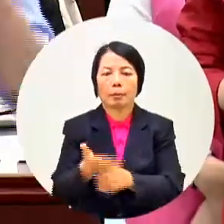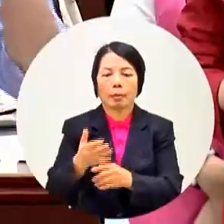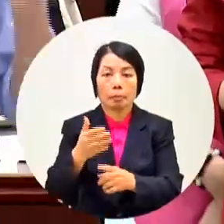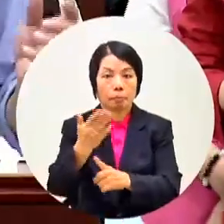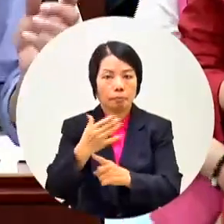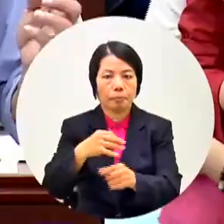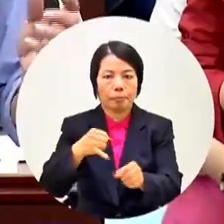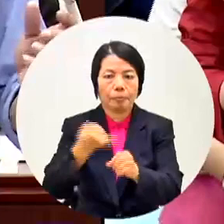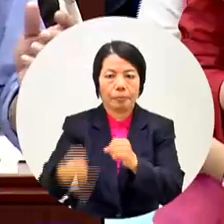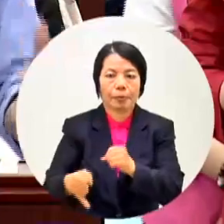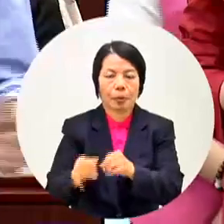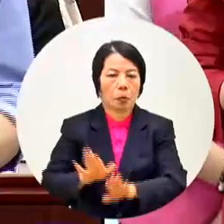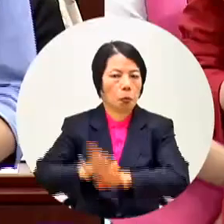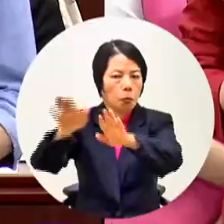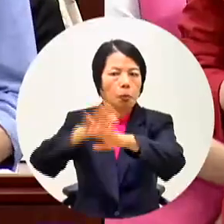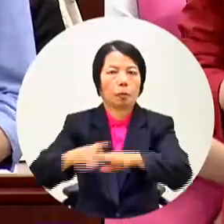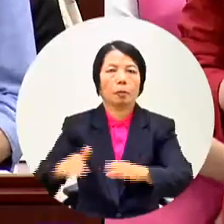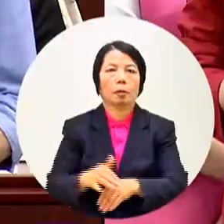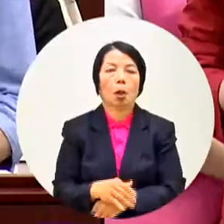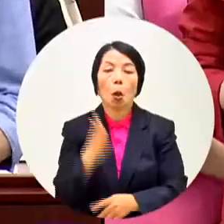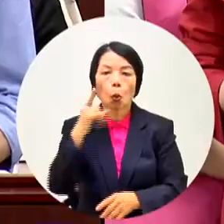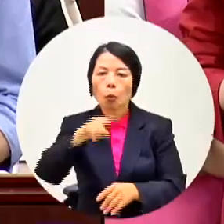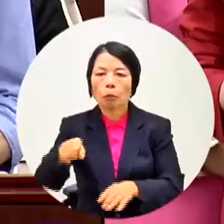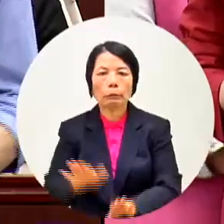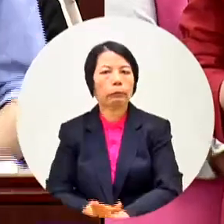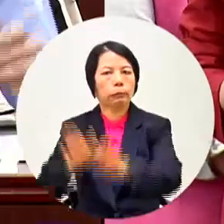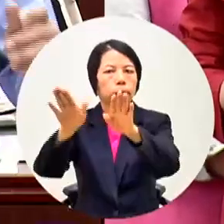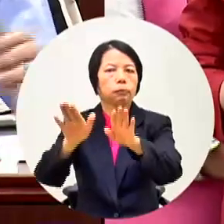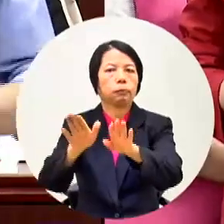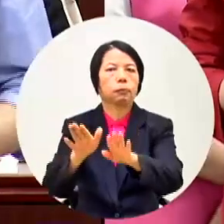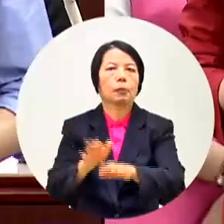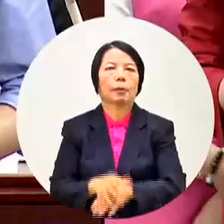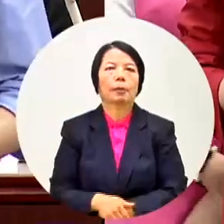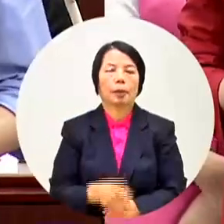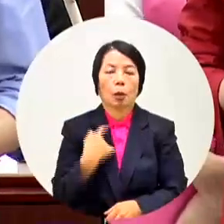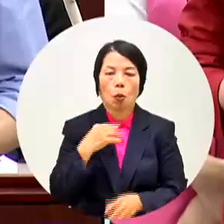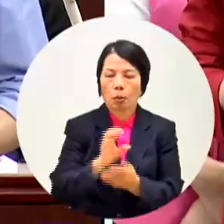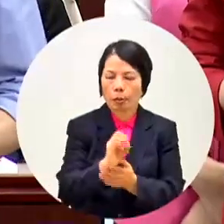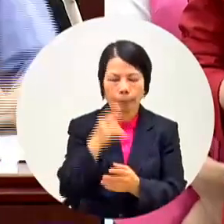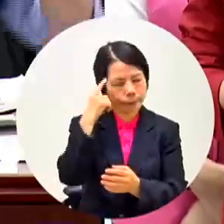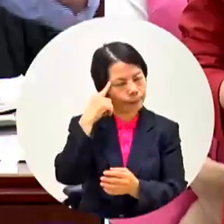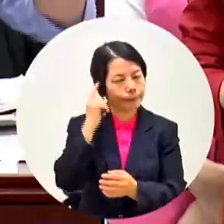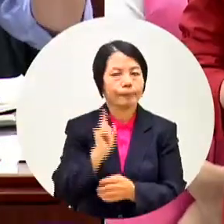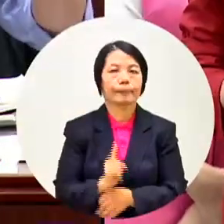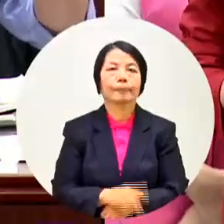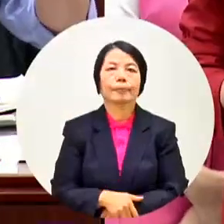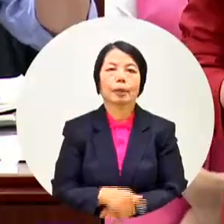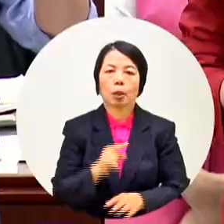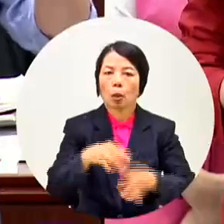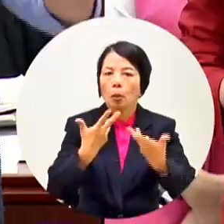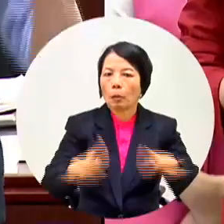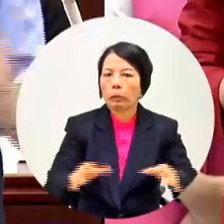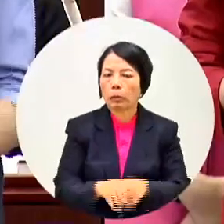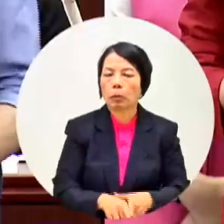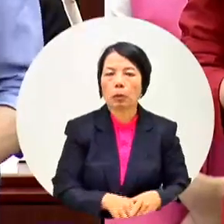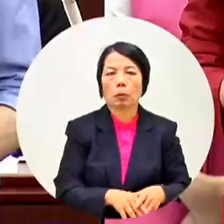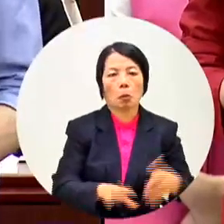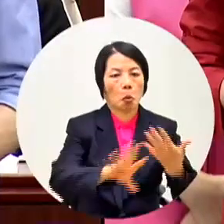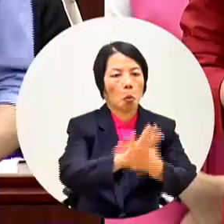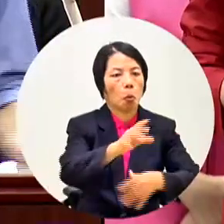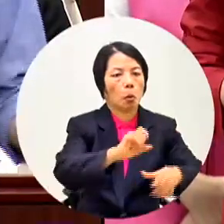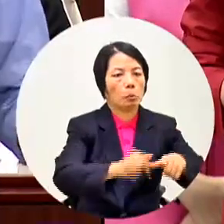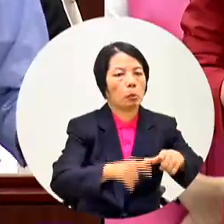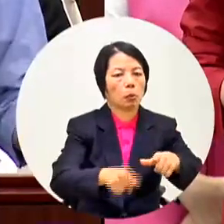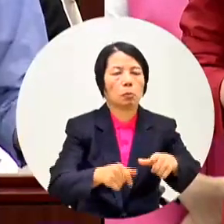大发展起来，各位议员，我们可以去思考，我们现在很多外商来的高雄都抱怨一件事